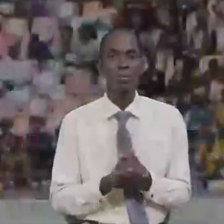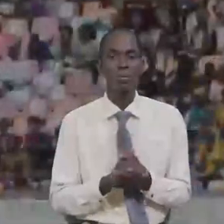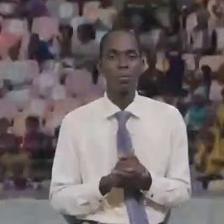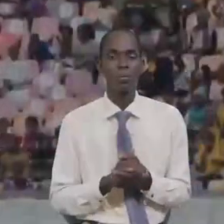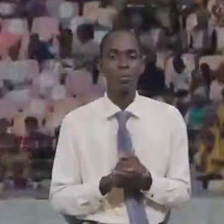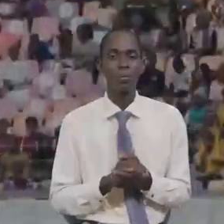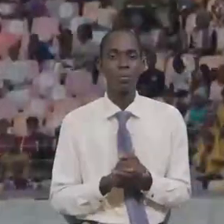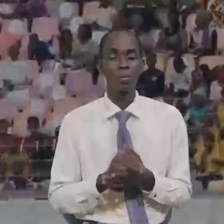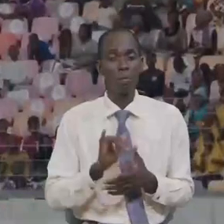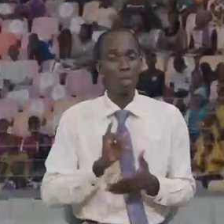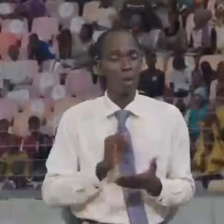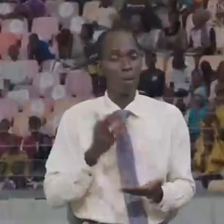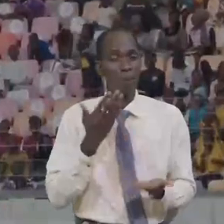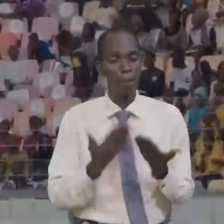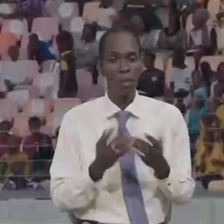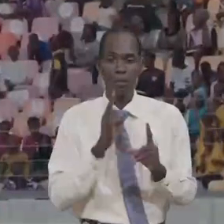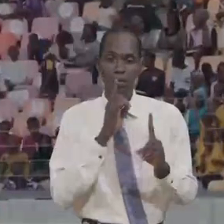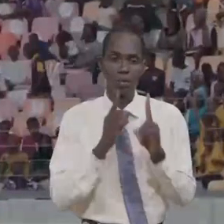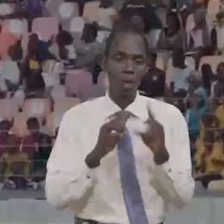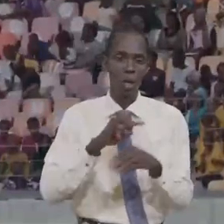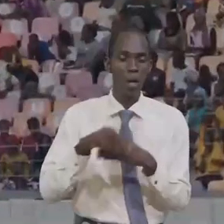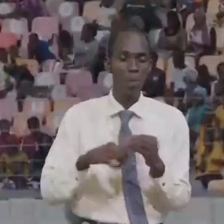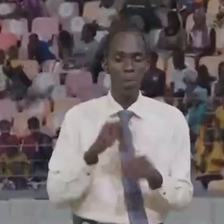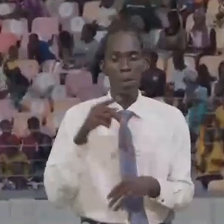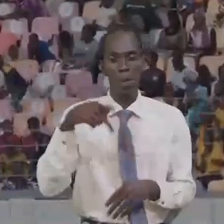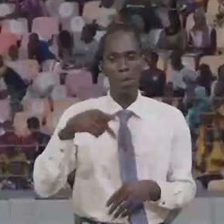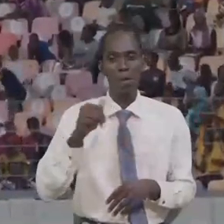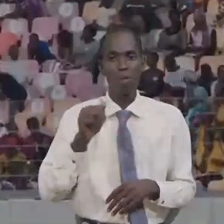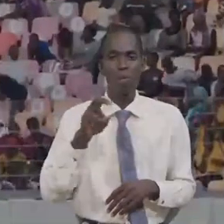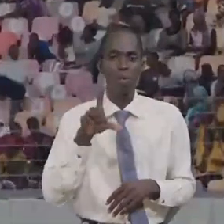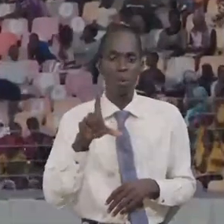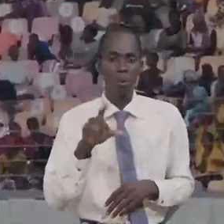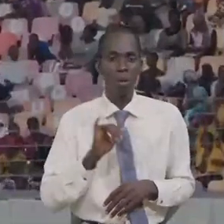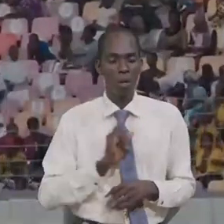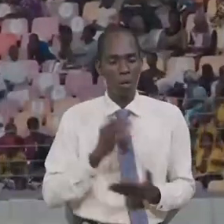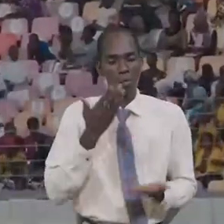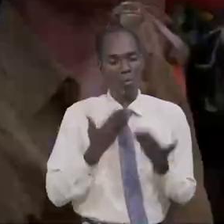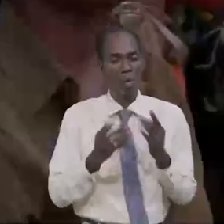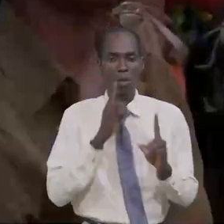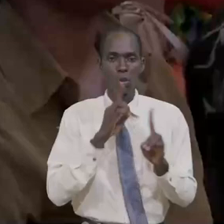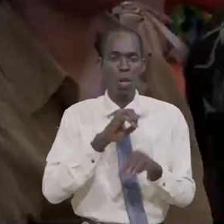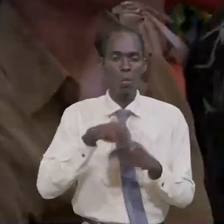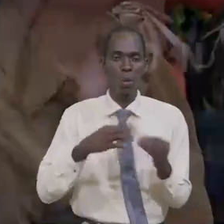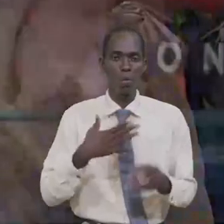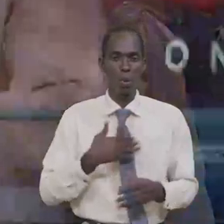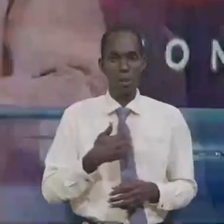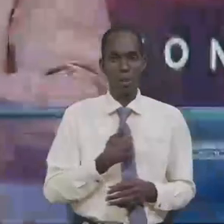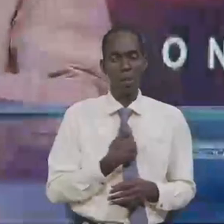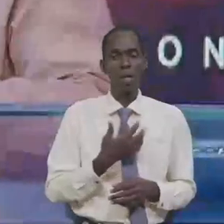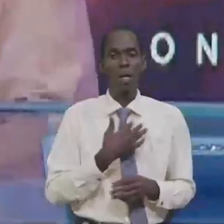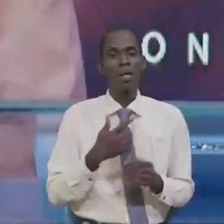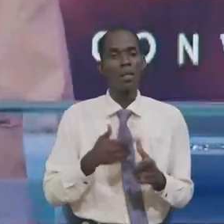ne peut parler de Paul je peux parler de moi-même ensuite je dis